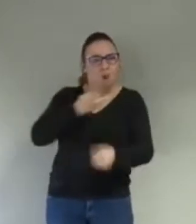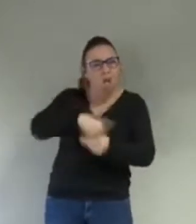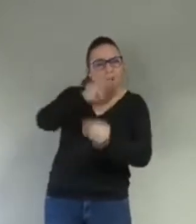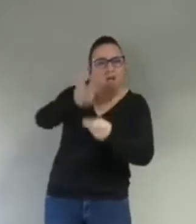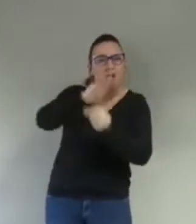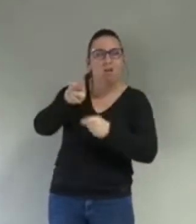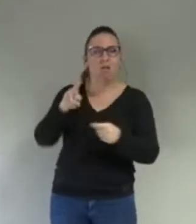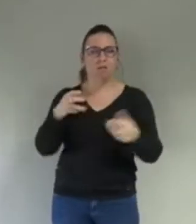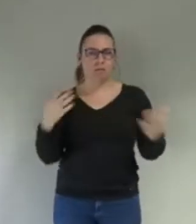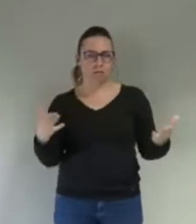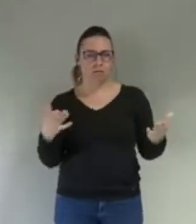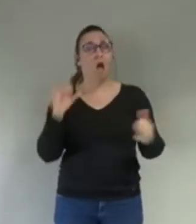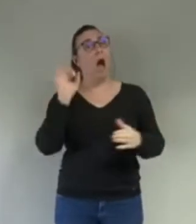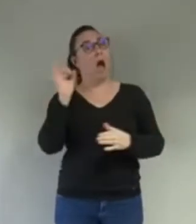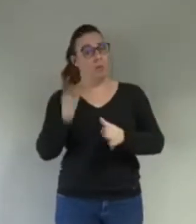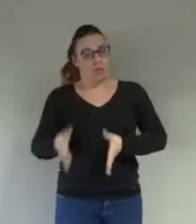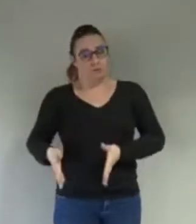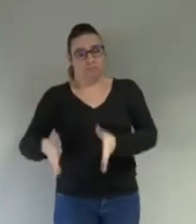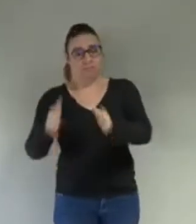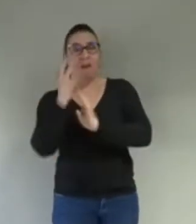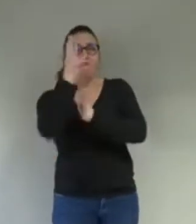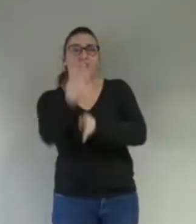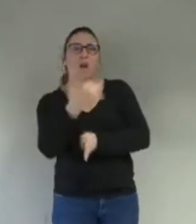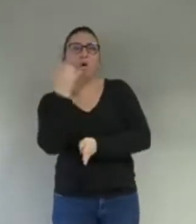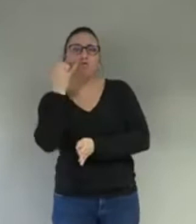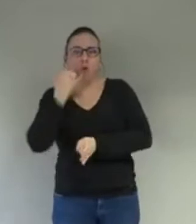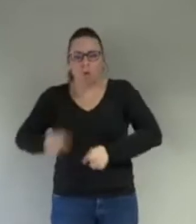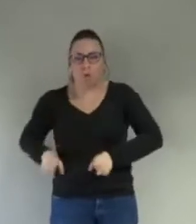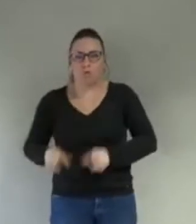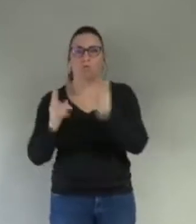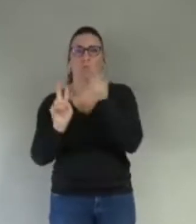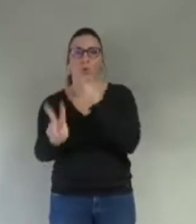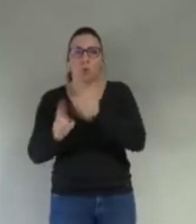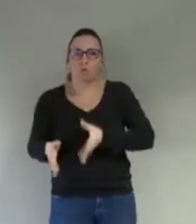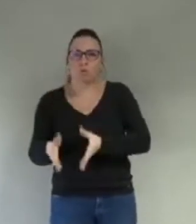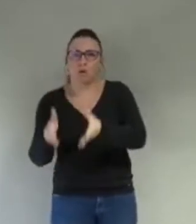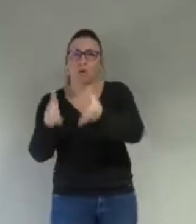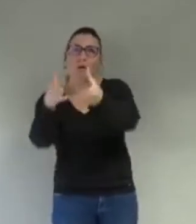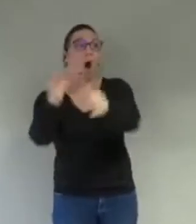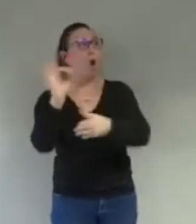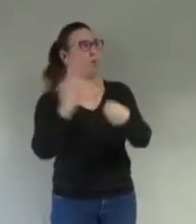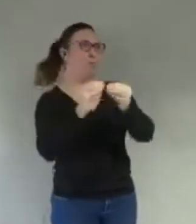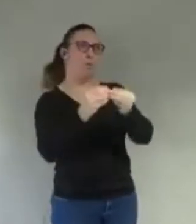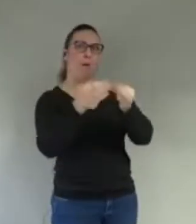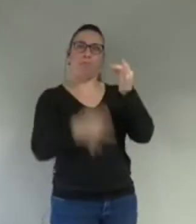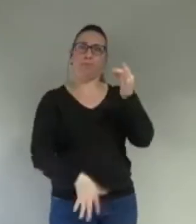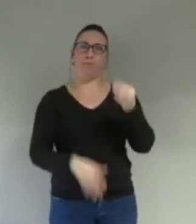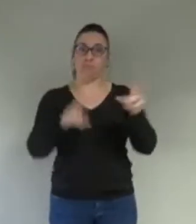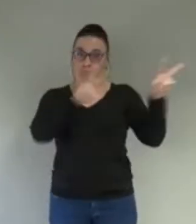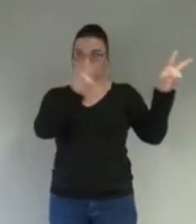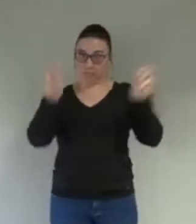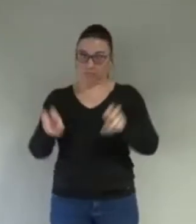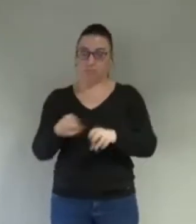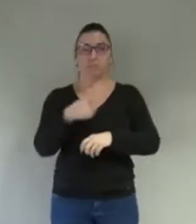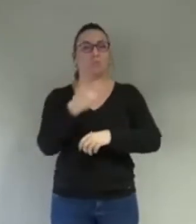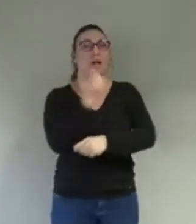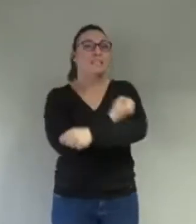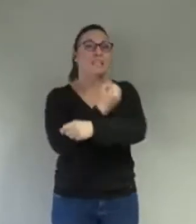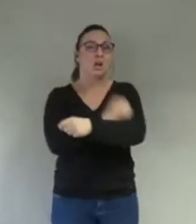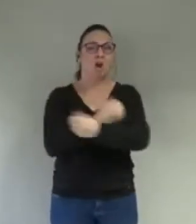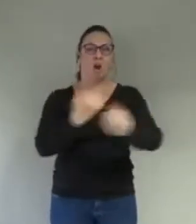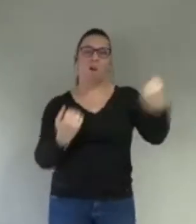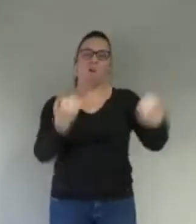c'est la poursuite de la chrono-vélo qui, selon vous, va régler tous les problèmes. Celui des dealers qui ne pourront plus, je cite, garer leurs